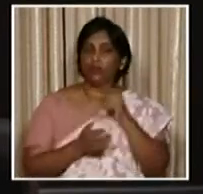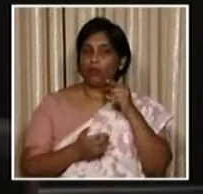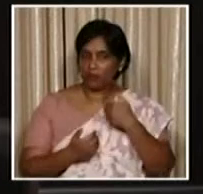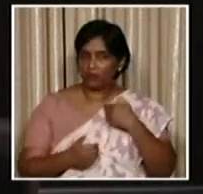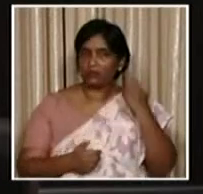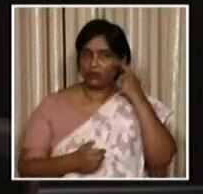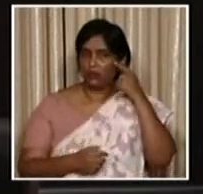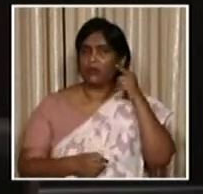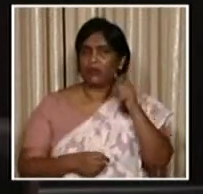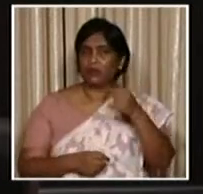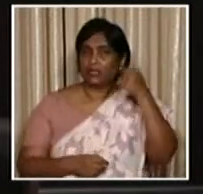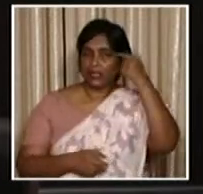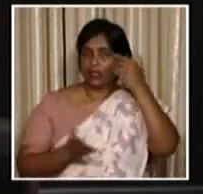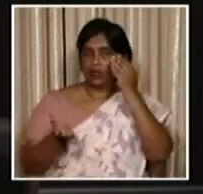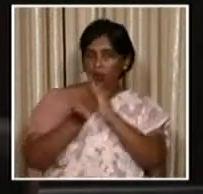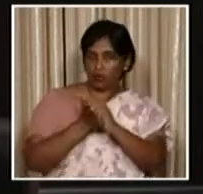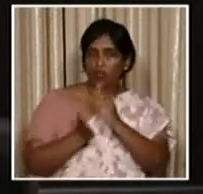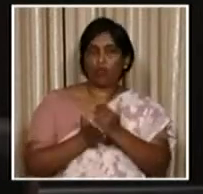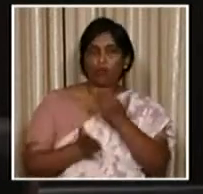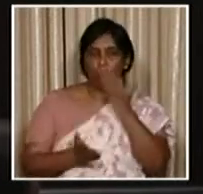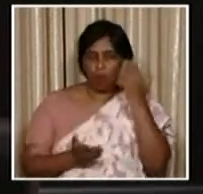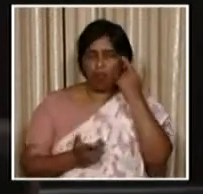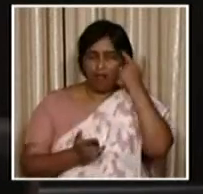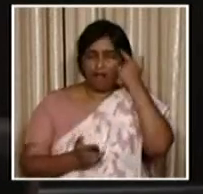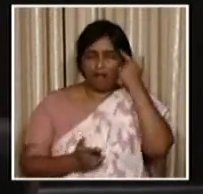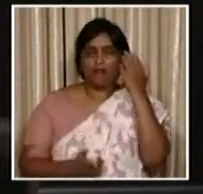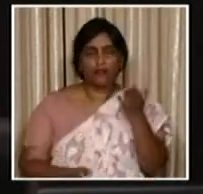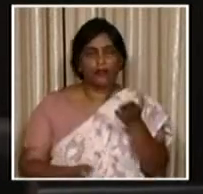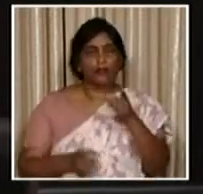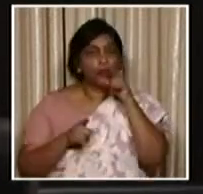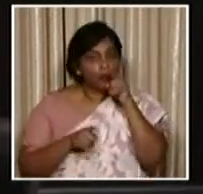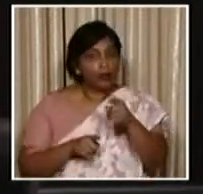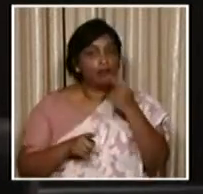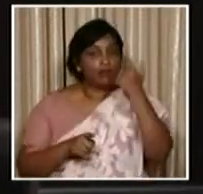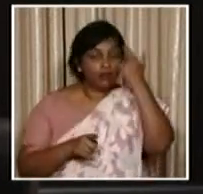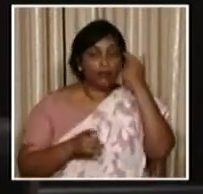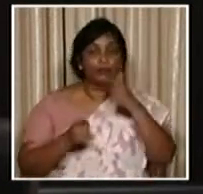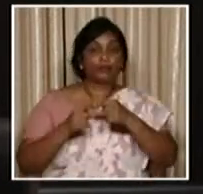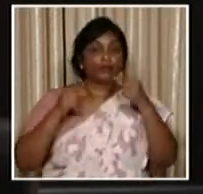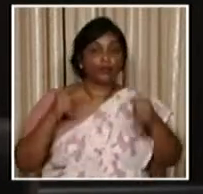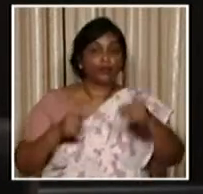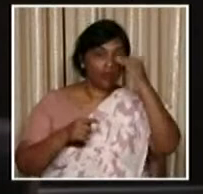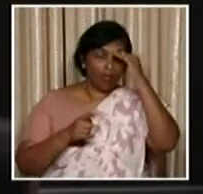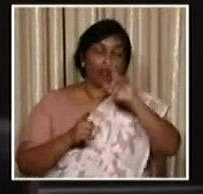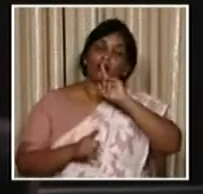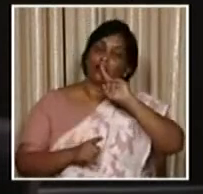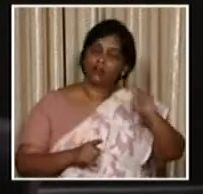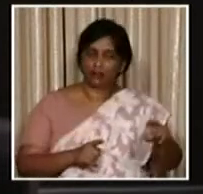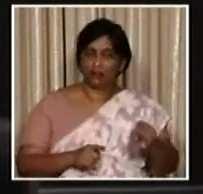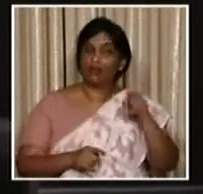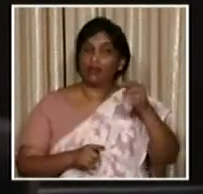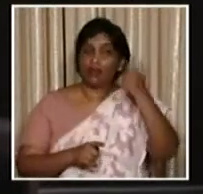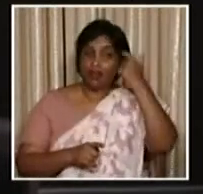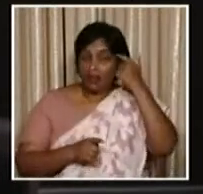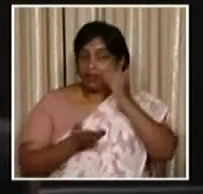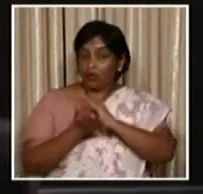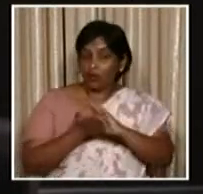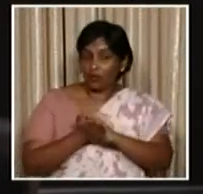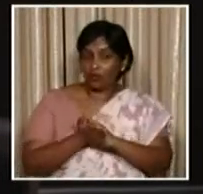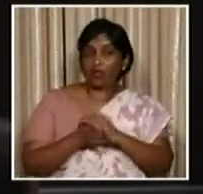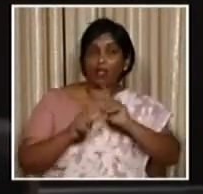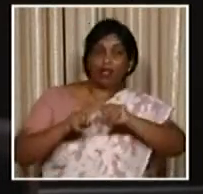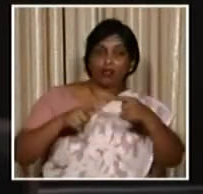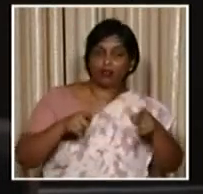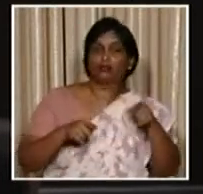මම දන්නවා ඔබතුමාගේ හිතේ උදව් කරන්න පුළුවන් කොටස් ටිකක් තියෙනවා එන්නේ මේ කොටස් විපක්ෂ නායකතුමාට කියන්න ඒ කොටස්